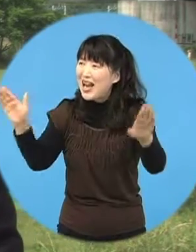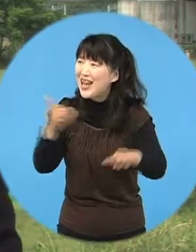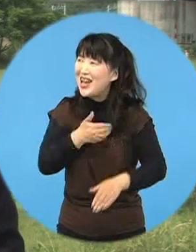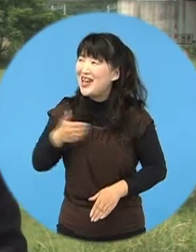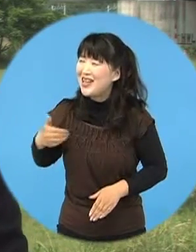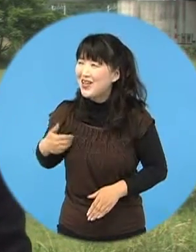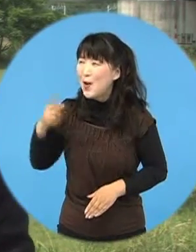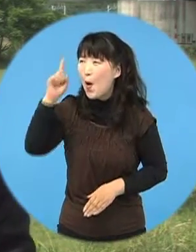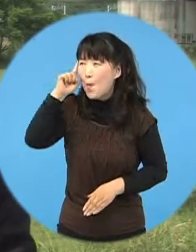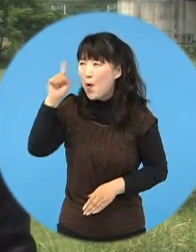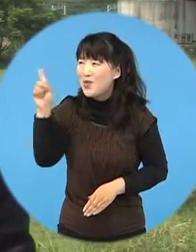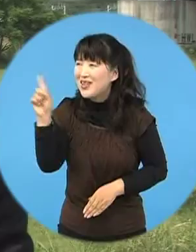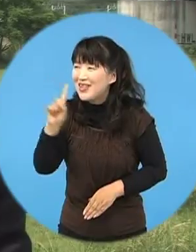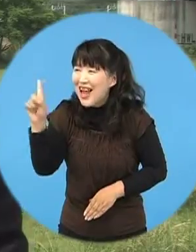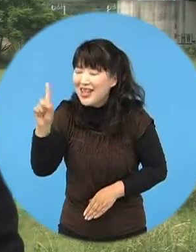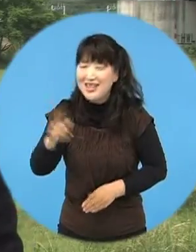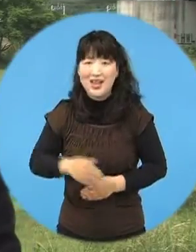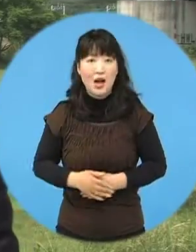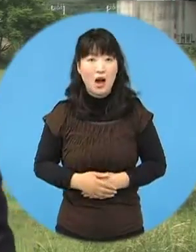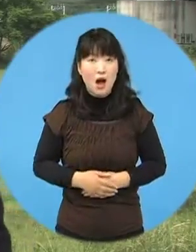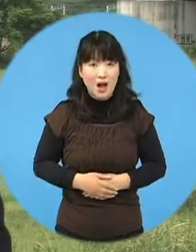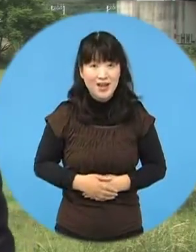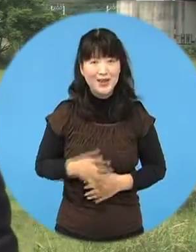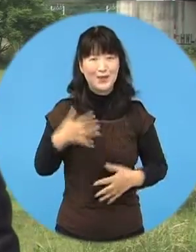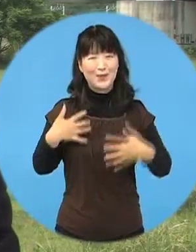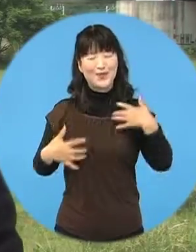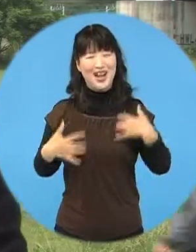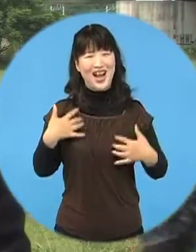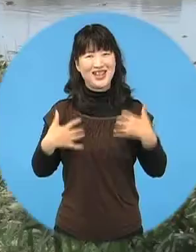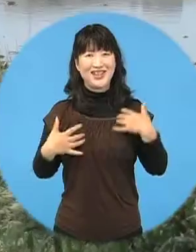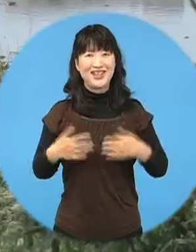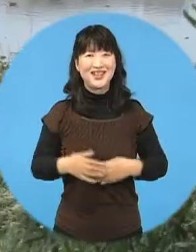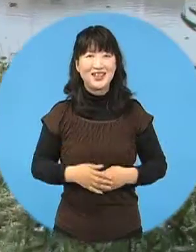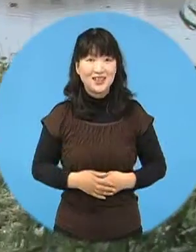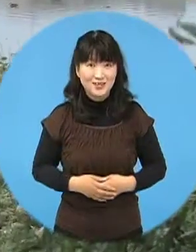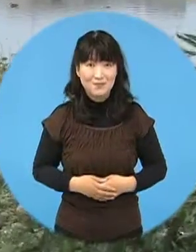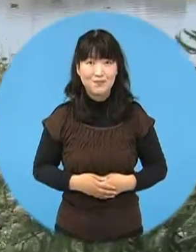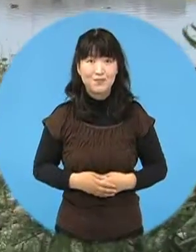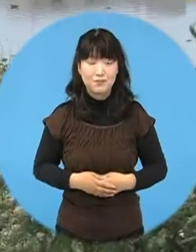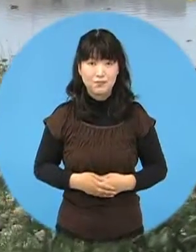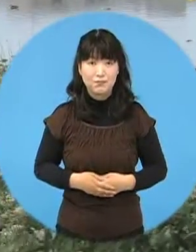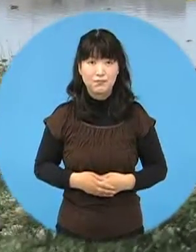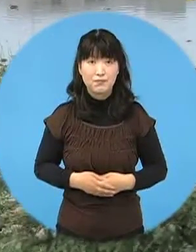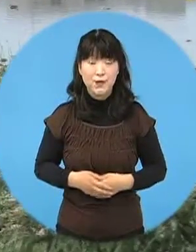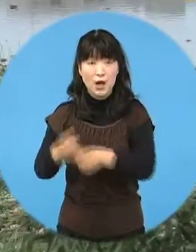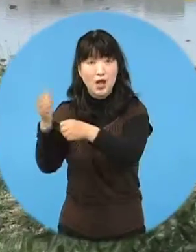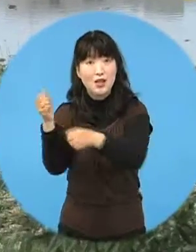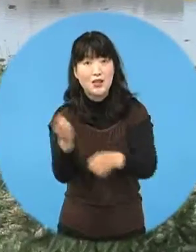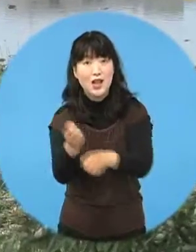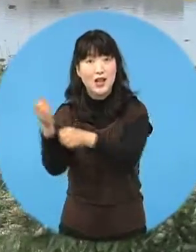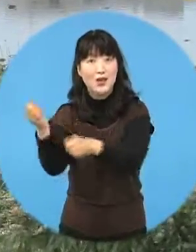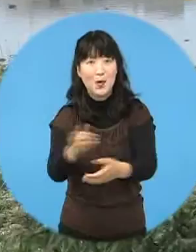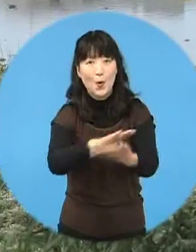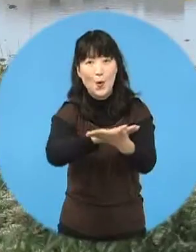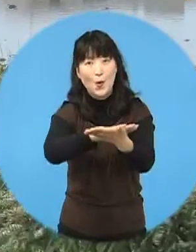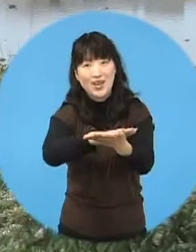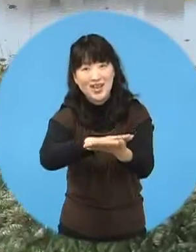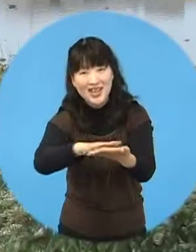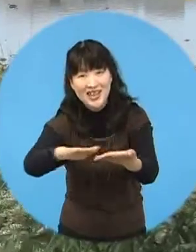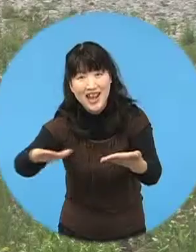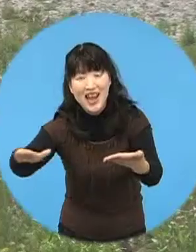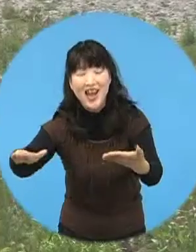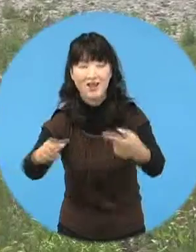えるにあたっていかがですか、はい、お気持ちは。 はい、まあ、本当に嬉しいと言いますか、はい、清掃することで綺麗にするっていうのと同